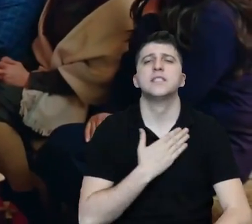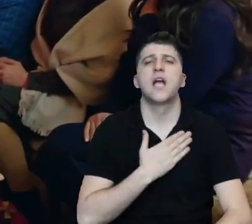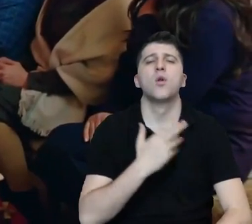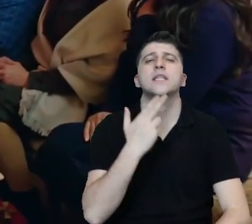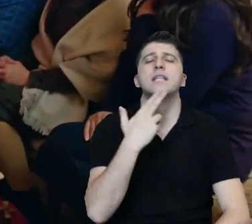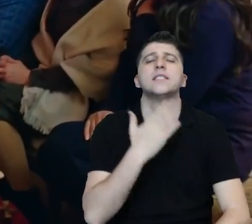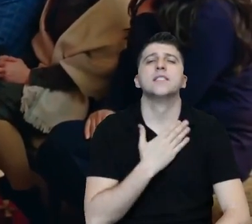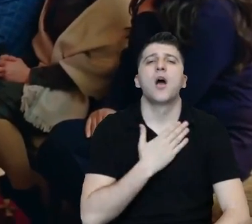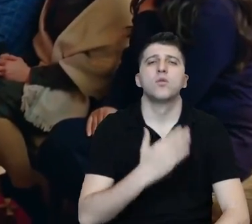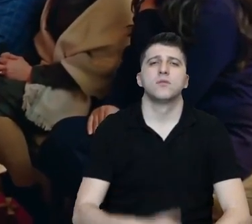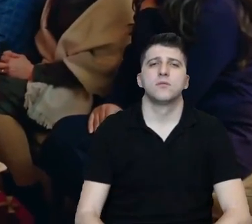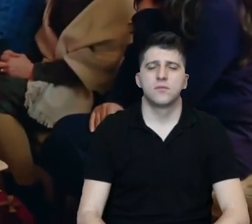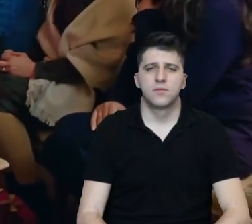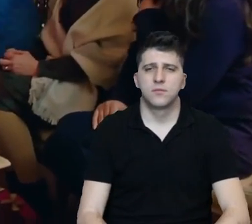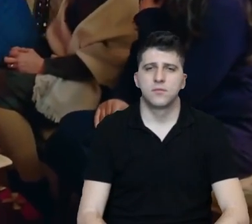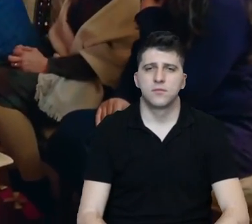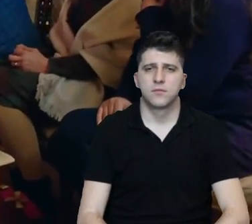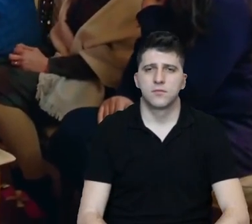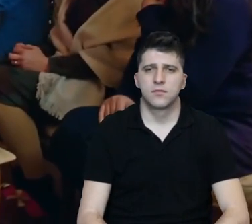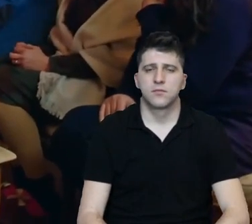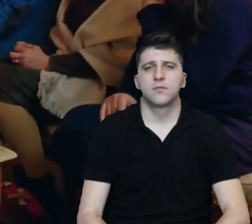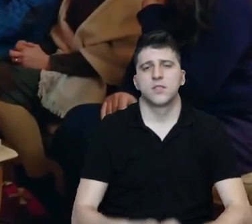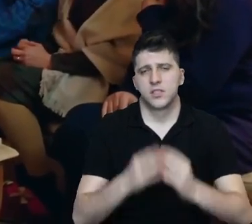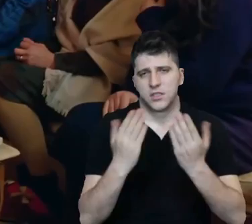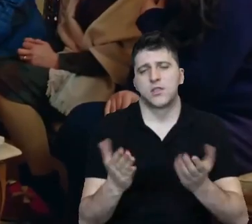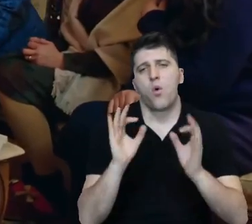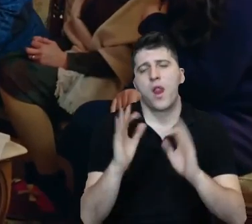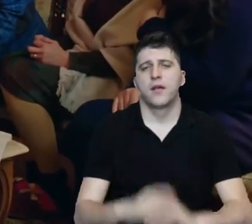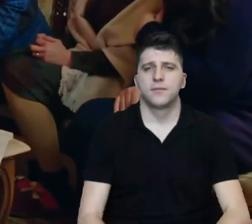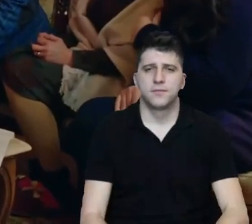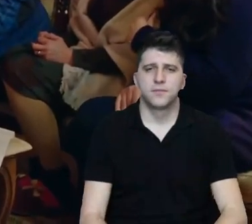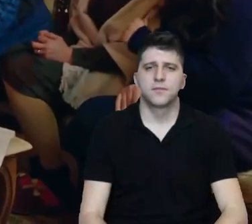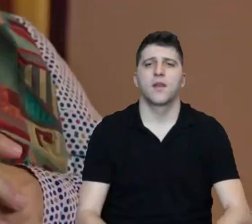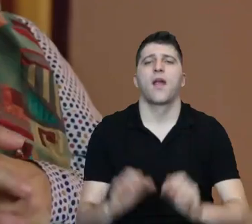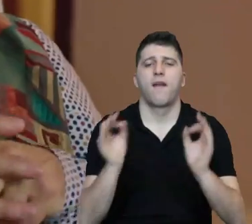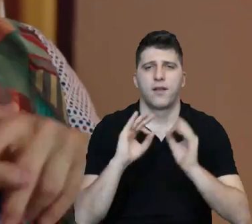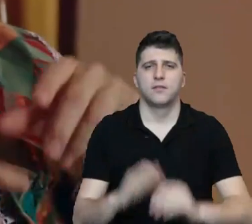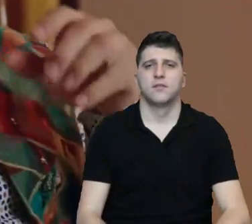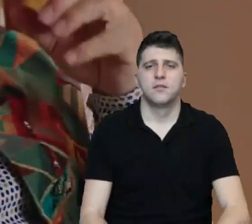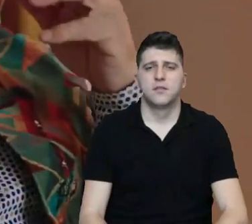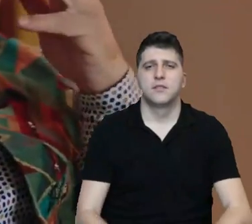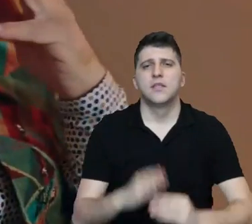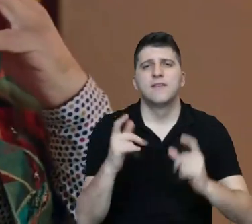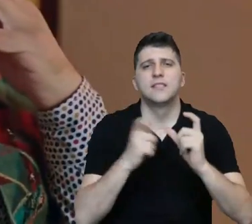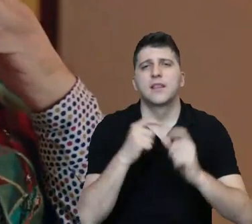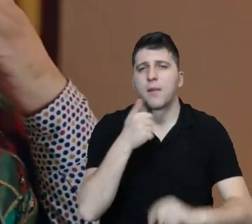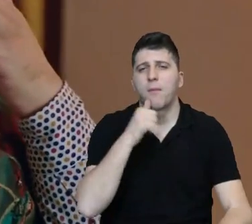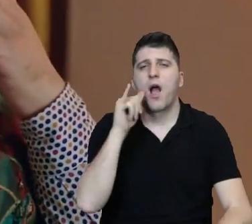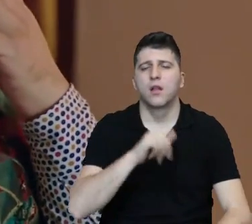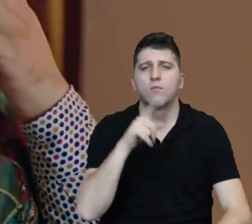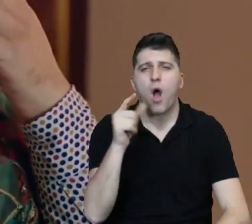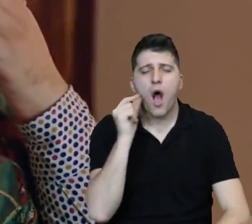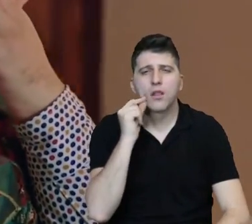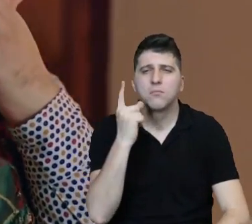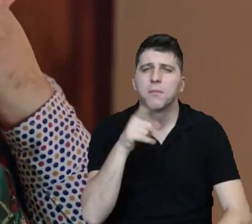olun kızlar, sağ olun. Nalan İbrahim'in yerine oturdu. Evet. Ya Settar baba haklı. Bu